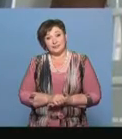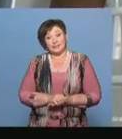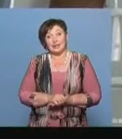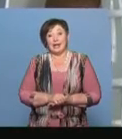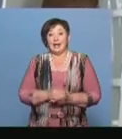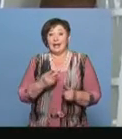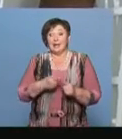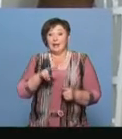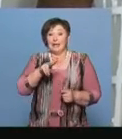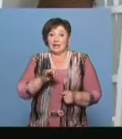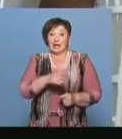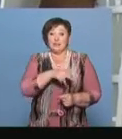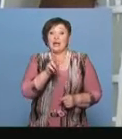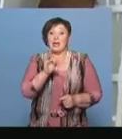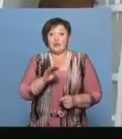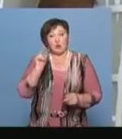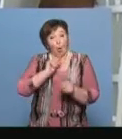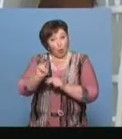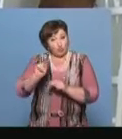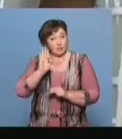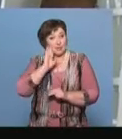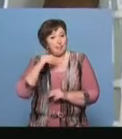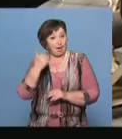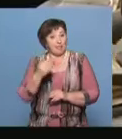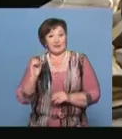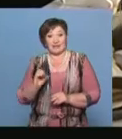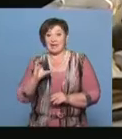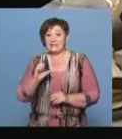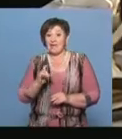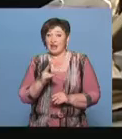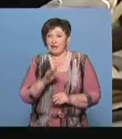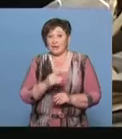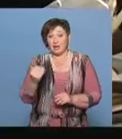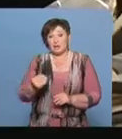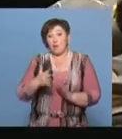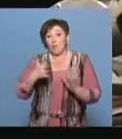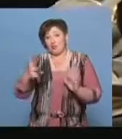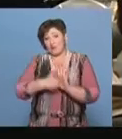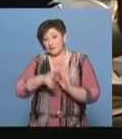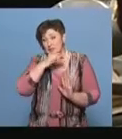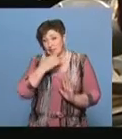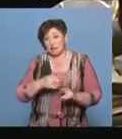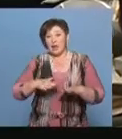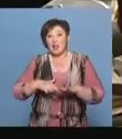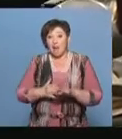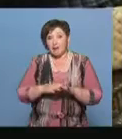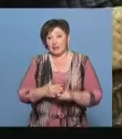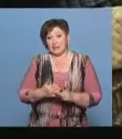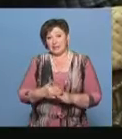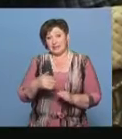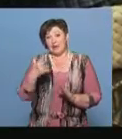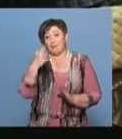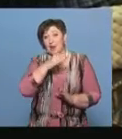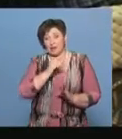Вязать лыка Дмитрия Рябчикова научила его мама Евдокия Савельевна. Ей сейчас за 80, плести лапти она стала в 5 лет во время